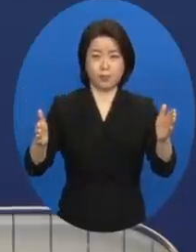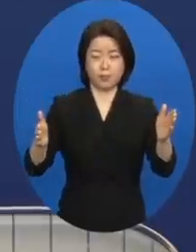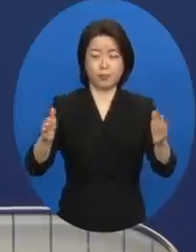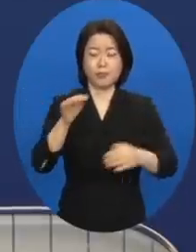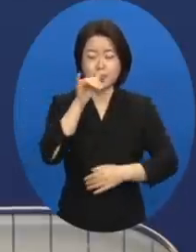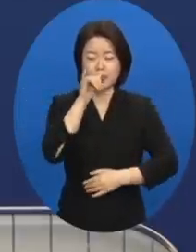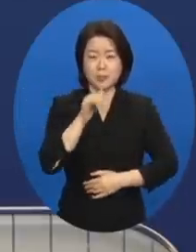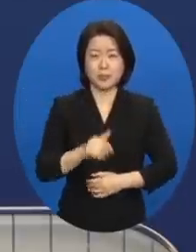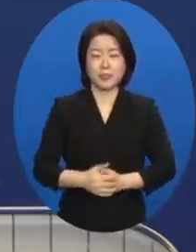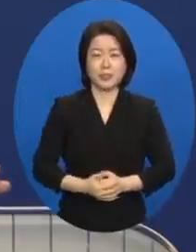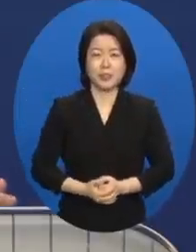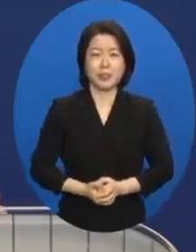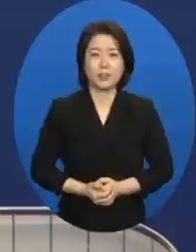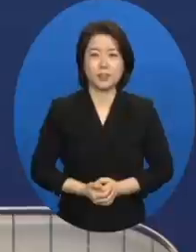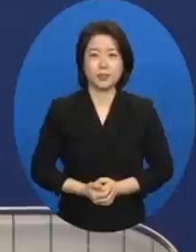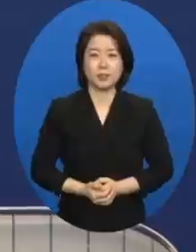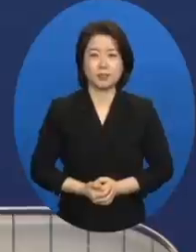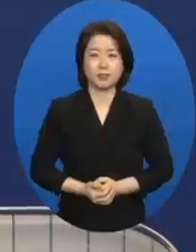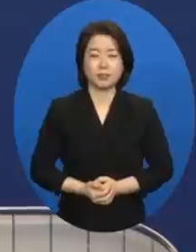9절까지인데요.